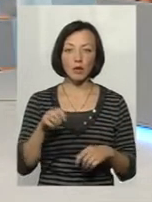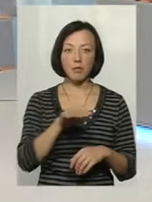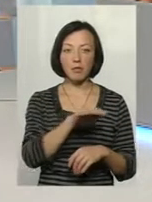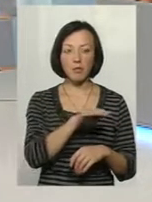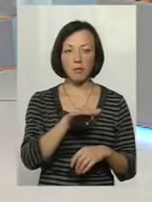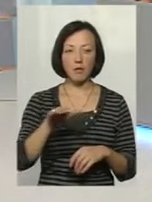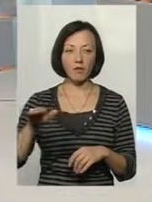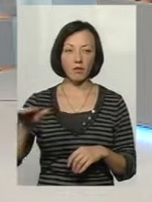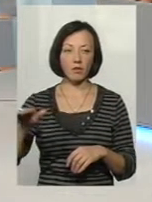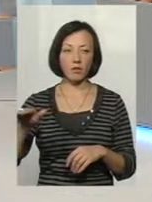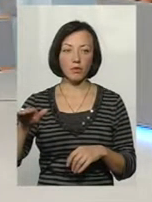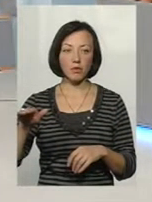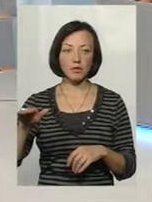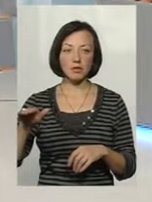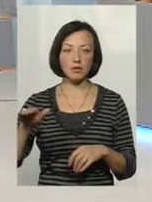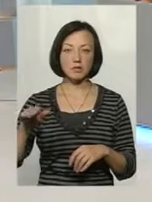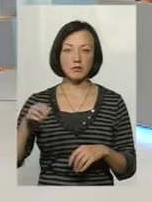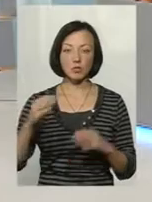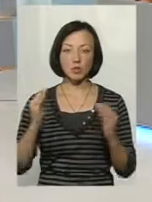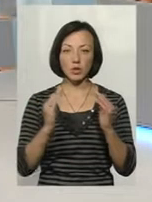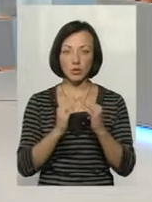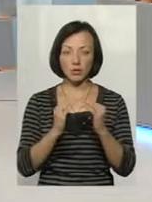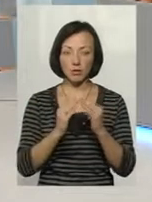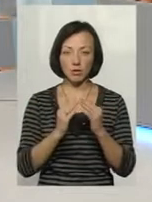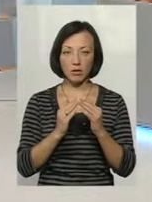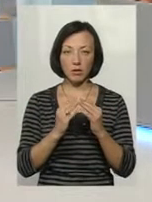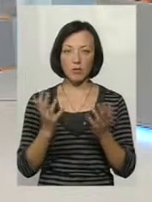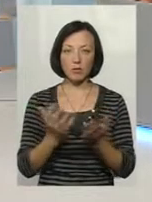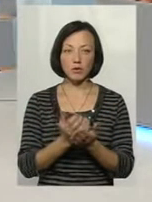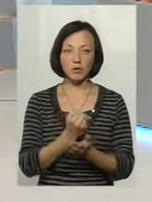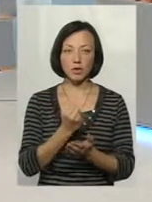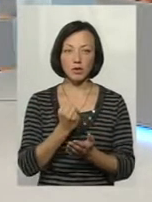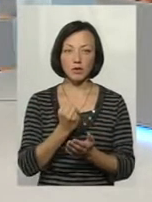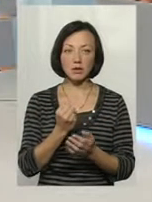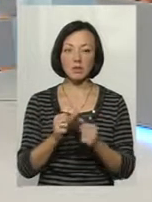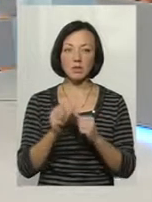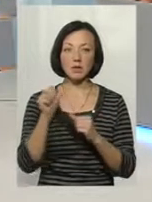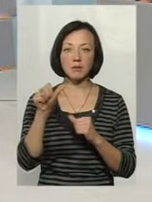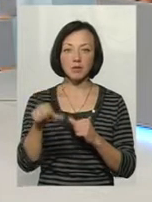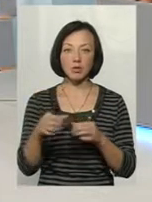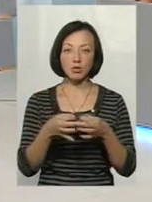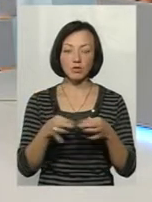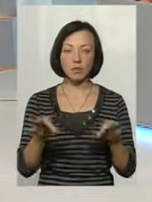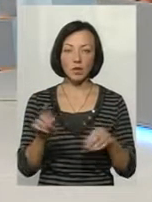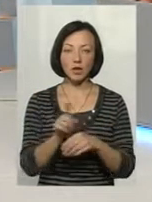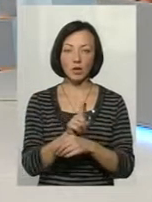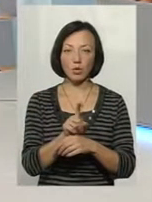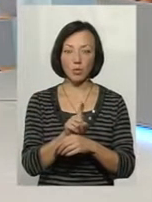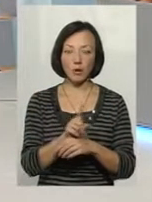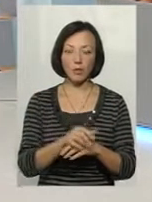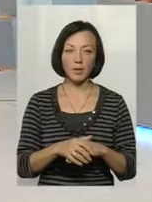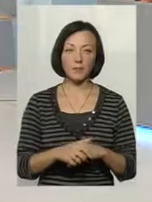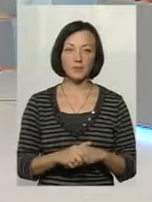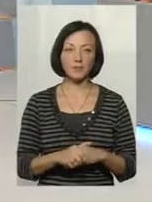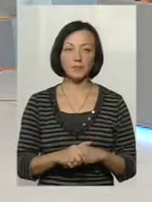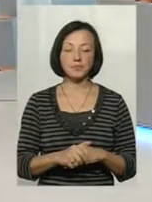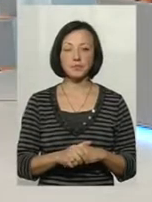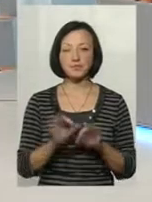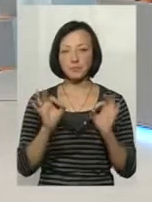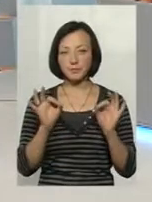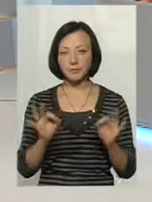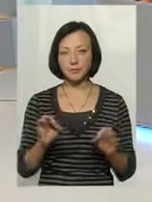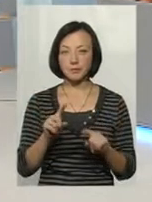поверховість будинку. Воно виходить поверховість поза межі дозволені нормами. Правда,